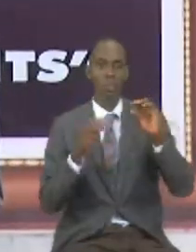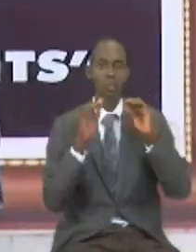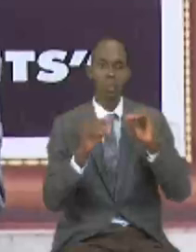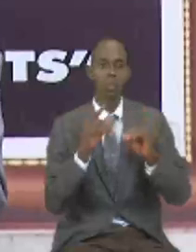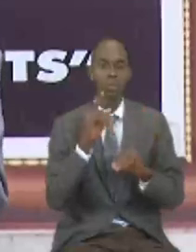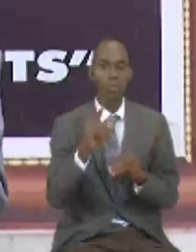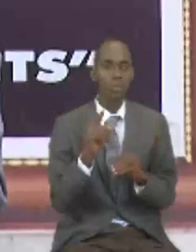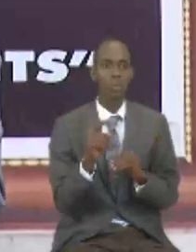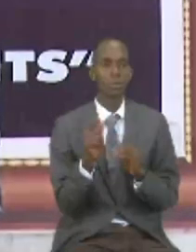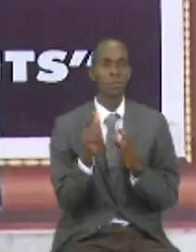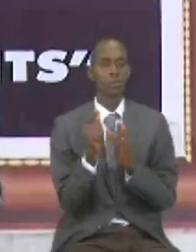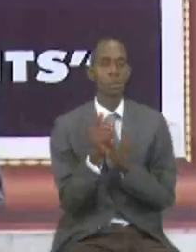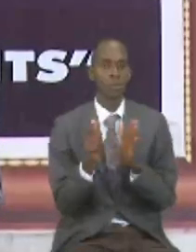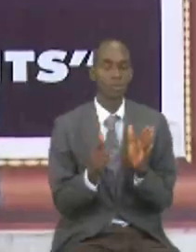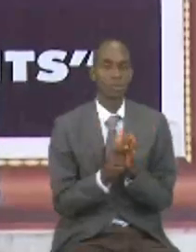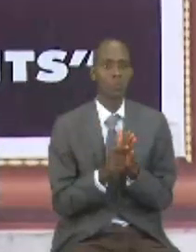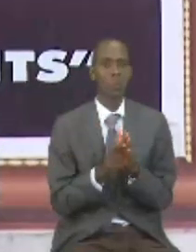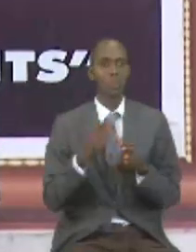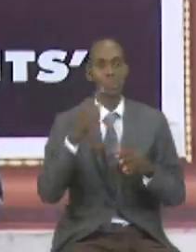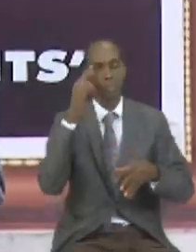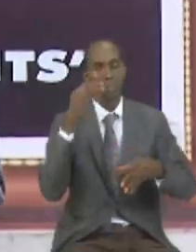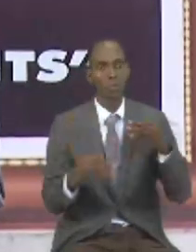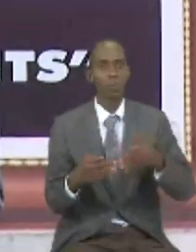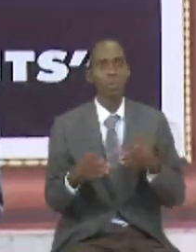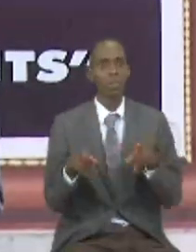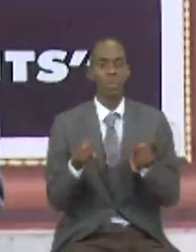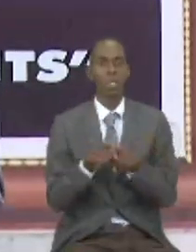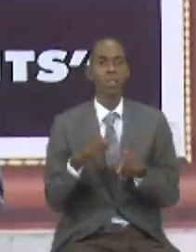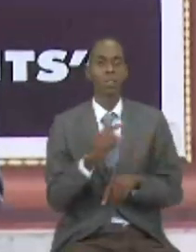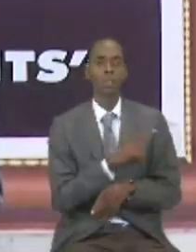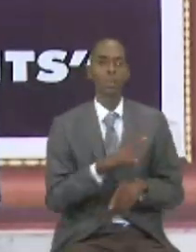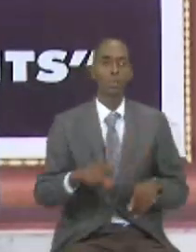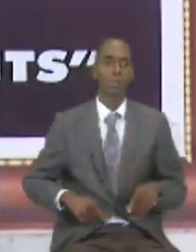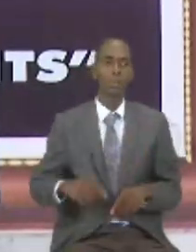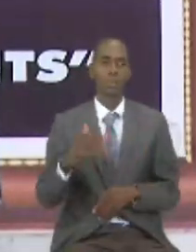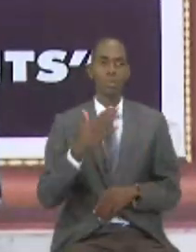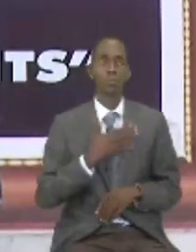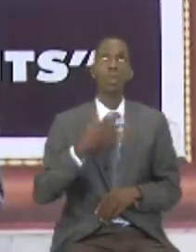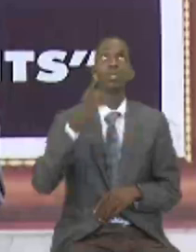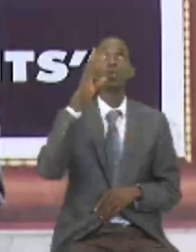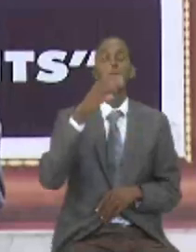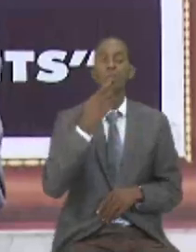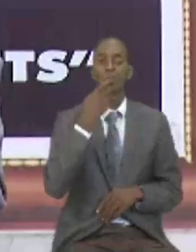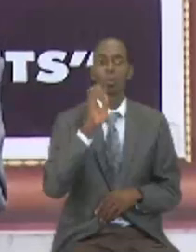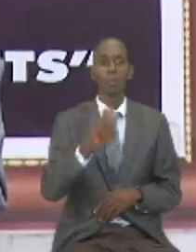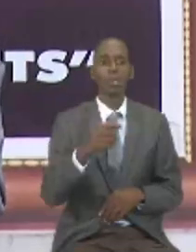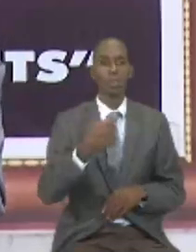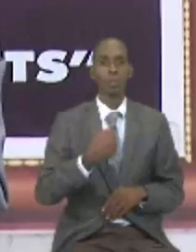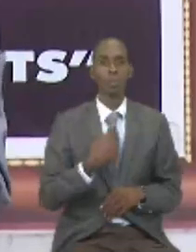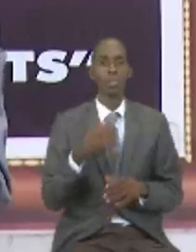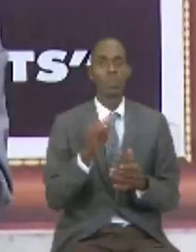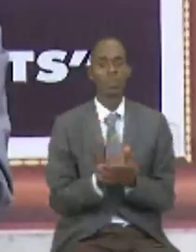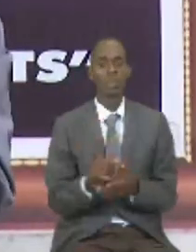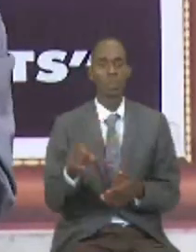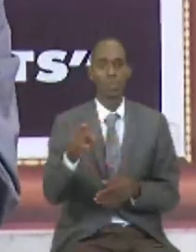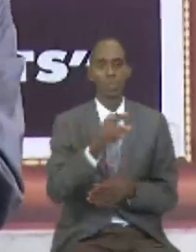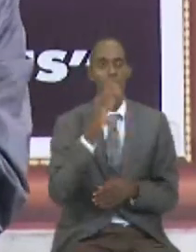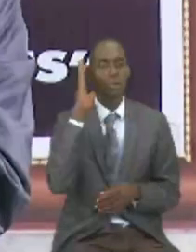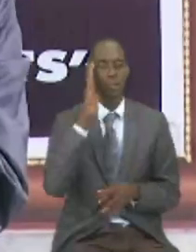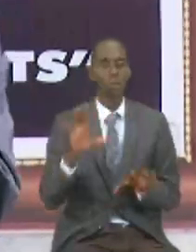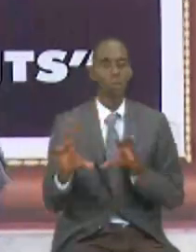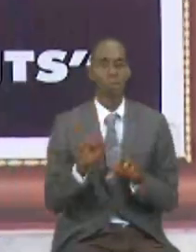ai enseigné des lois et des ordonnances, comme l'Éternel, mon Dieu, me l'a commandé, afin que vous